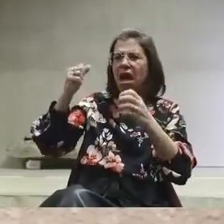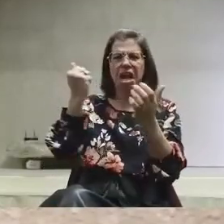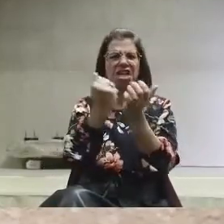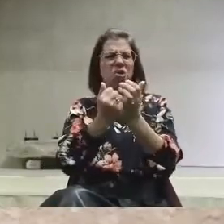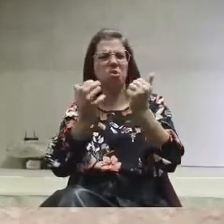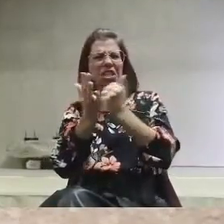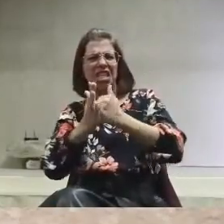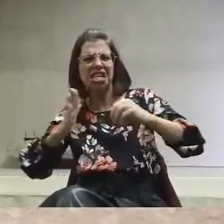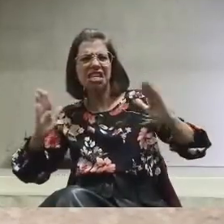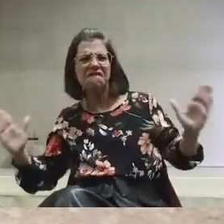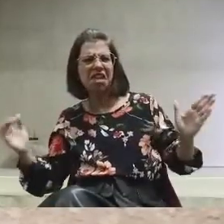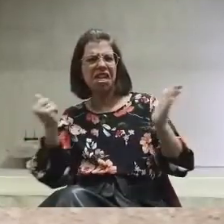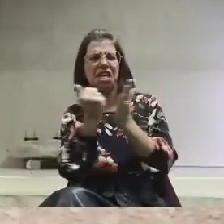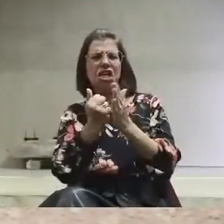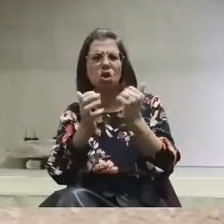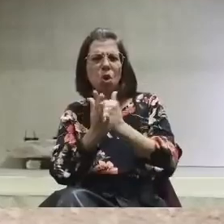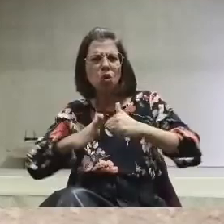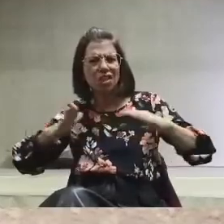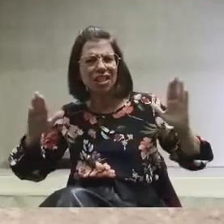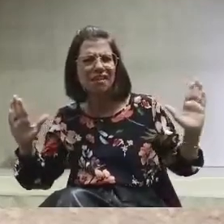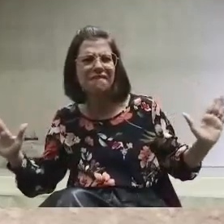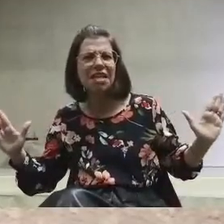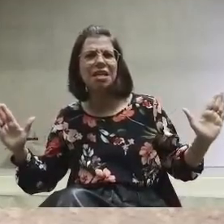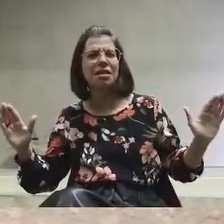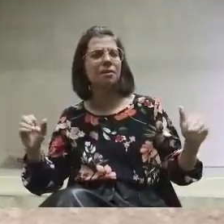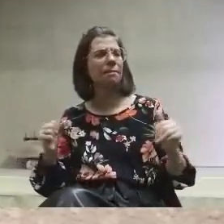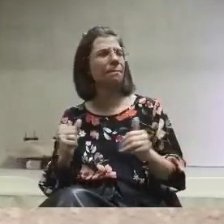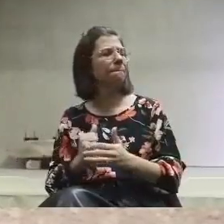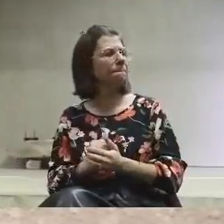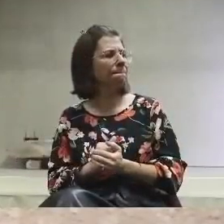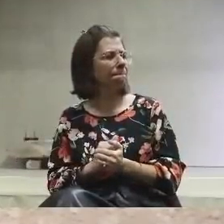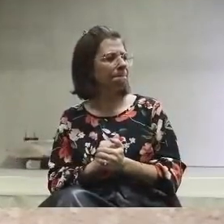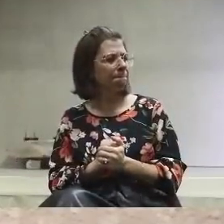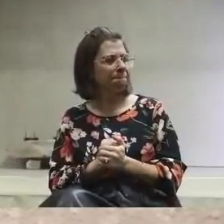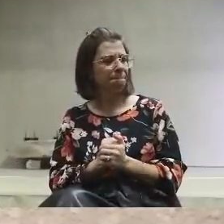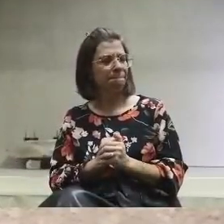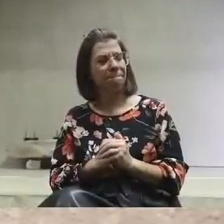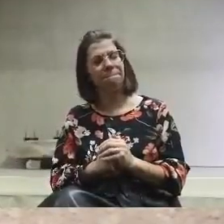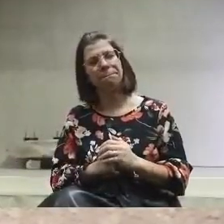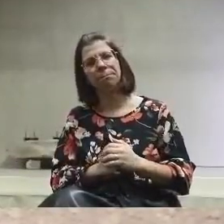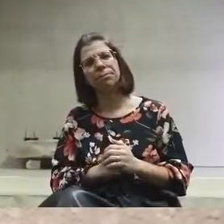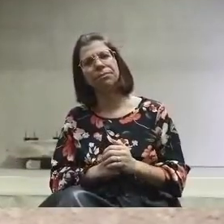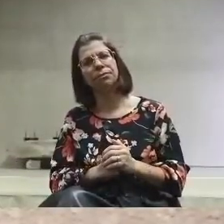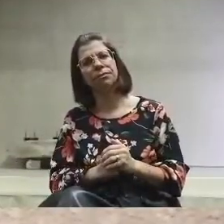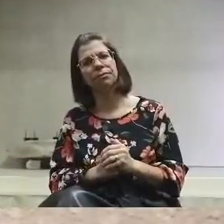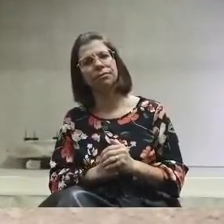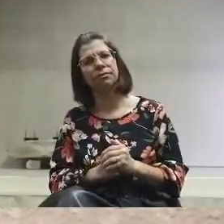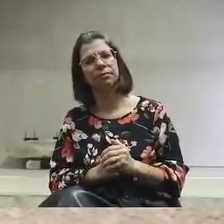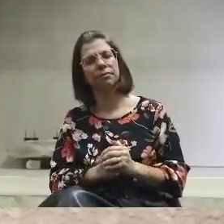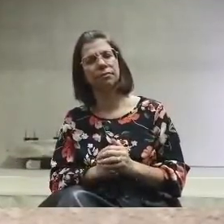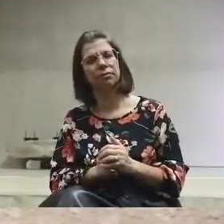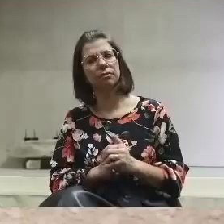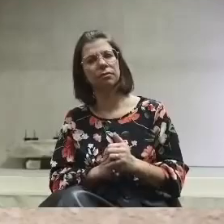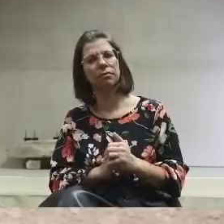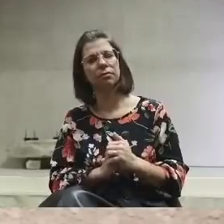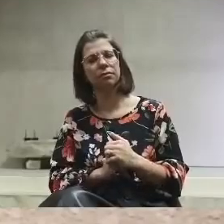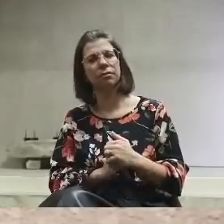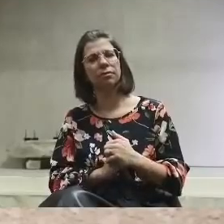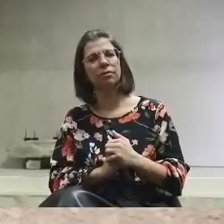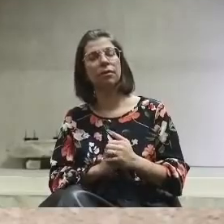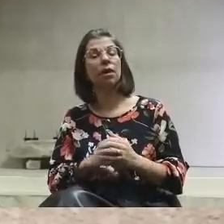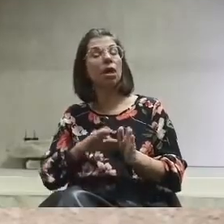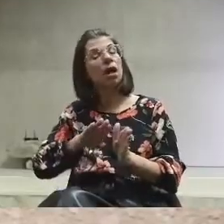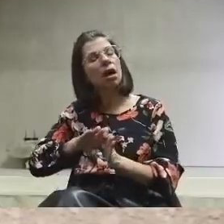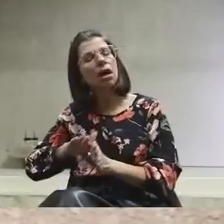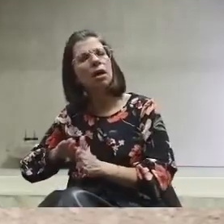grand serviteur de Dieu qui a dit un jour, il s'est trouvé dans son songe sur la scène, sur le mont du Golgotha.